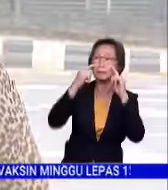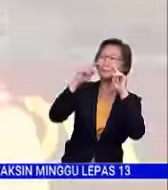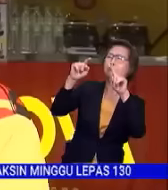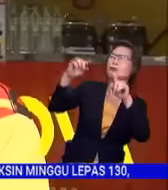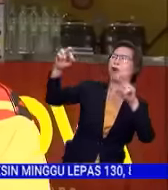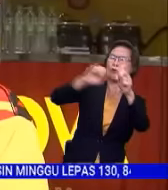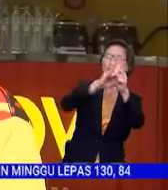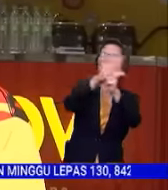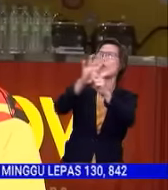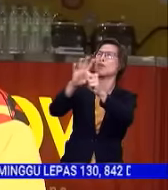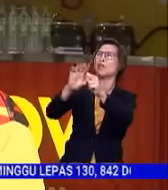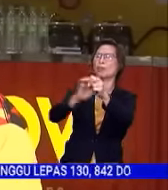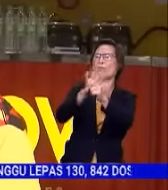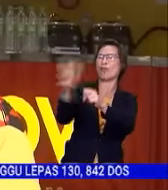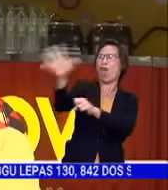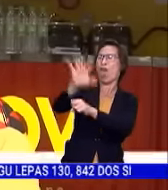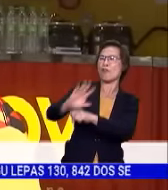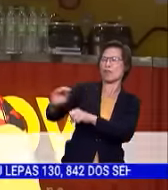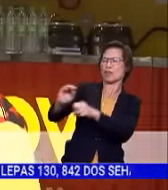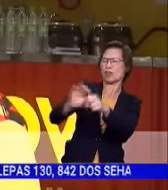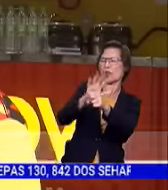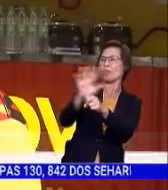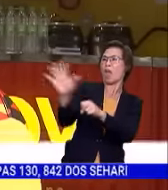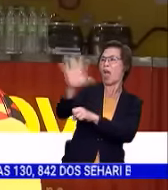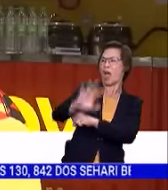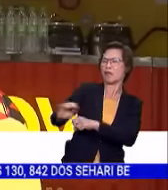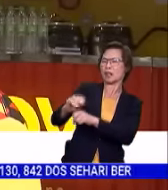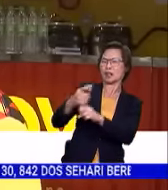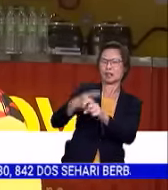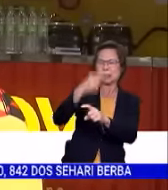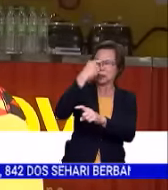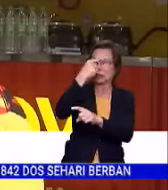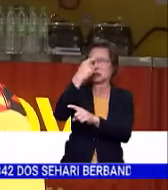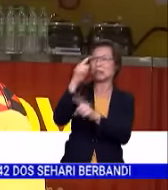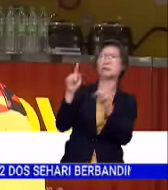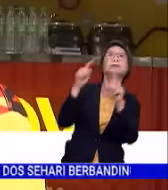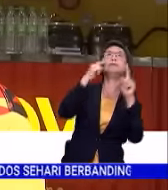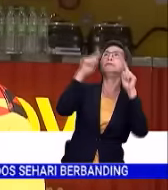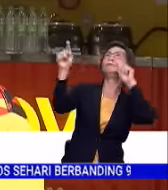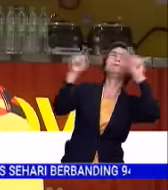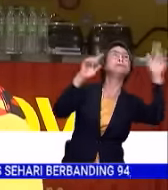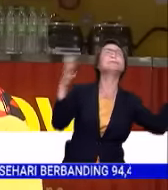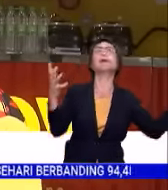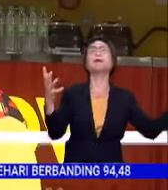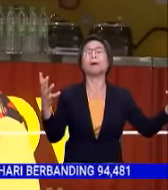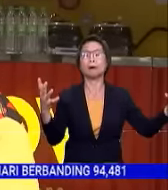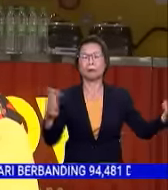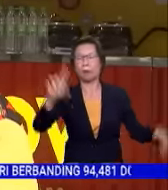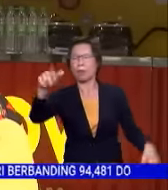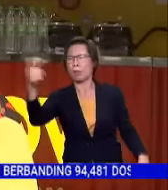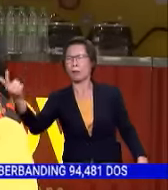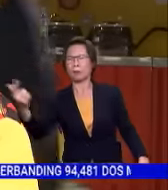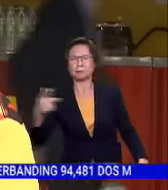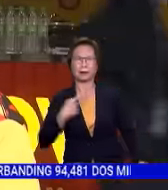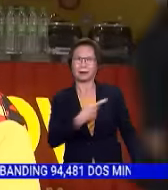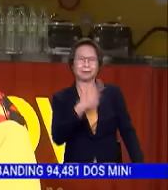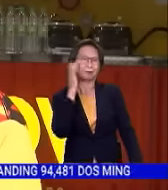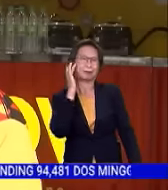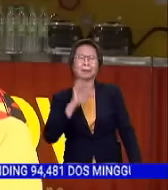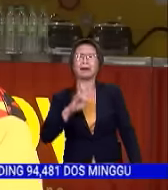benda itu. Varian Afrika dengan varian India itulah. Jadi yang lain saya tak